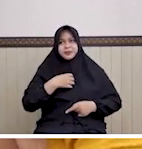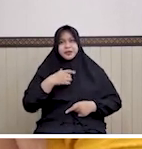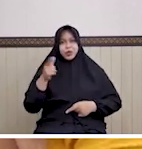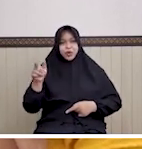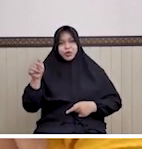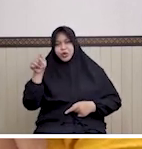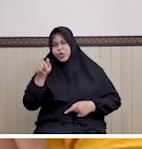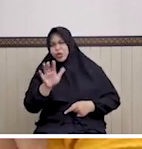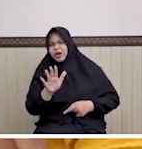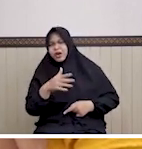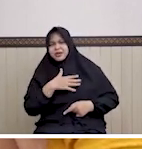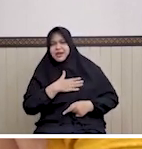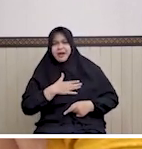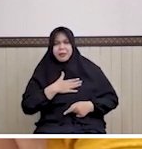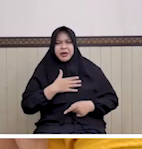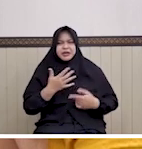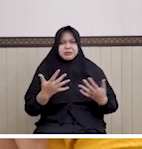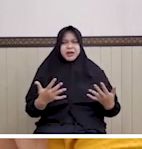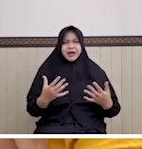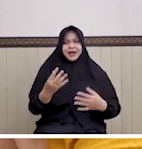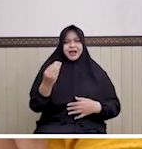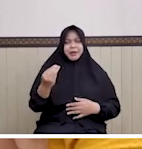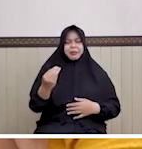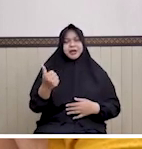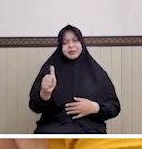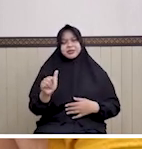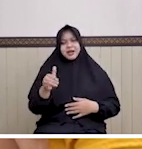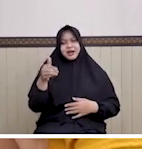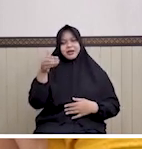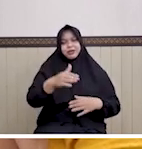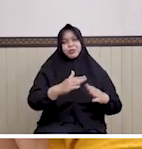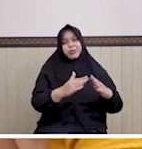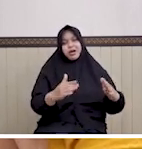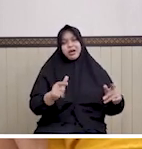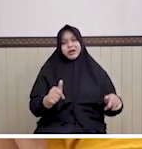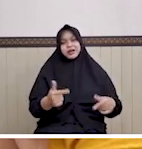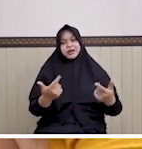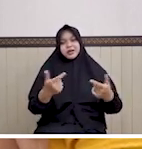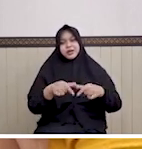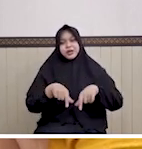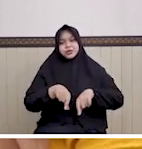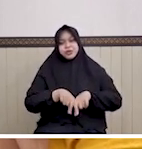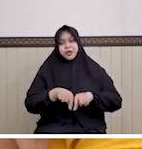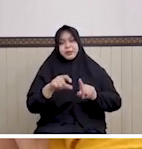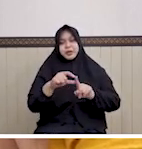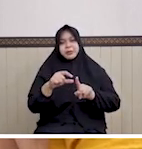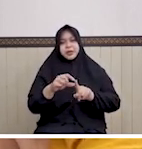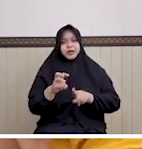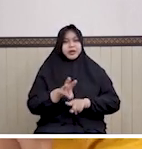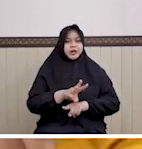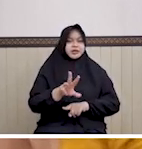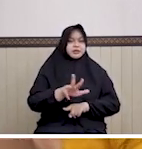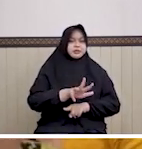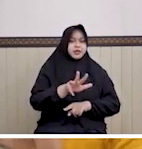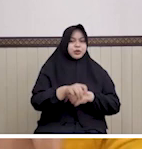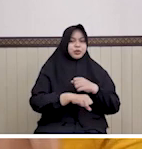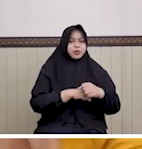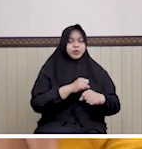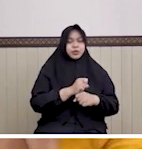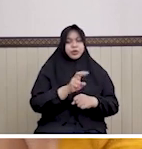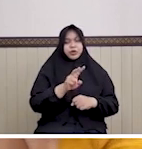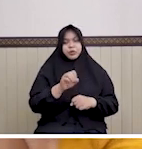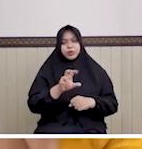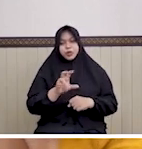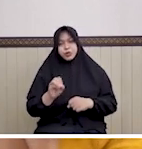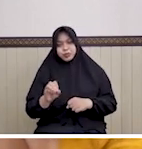Mbak ini kelihatan enggak nyaman terus gimana ya kapan kita agendakan itu makanya kalau sesuai dengan PP 39 2020 ini